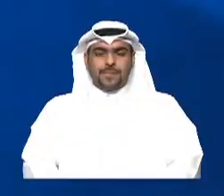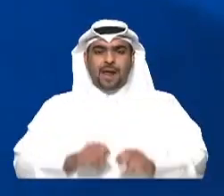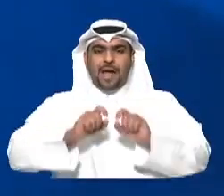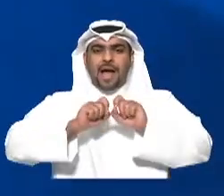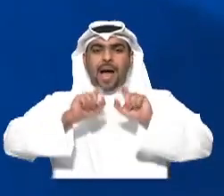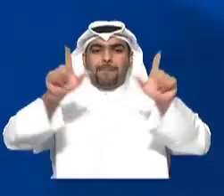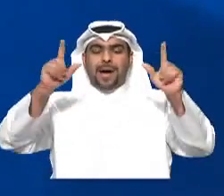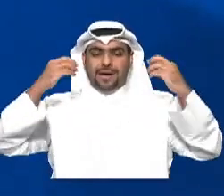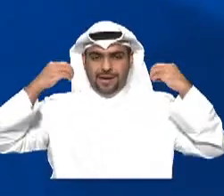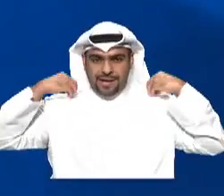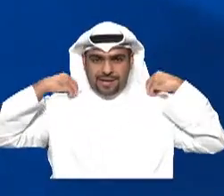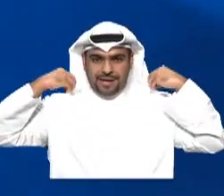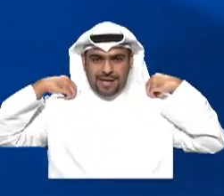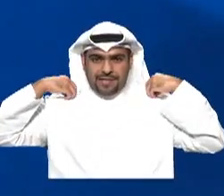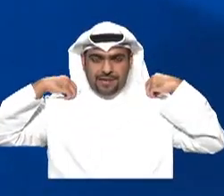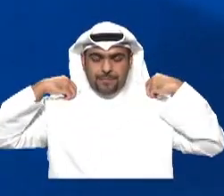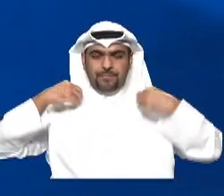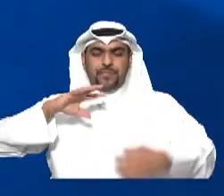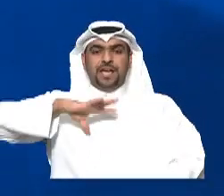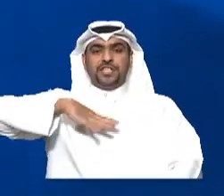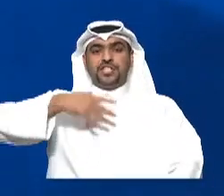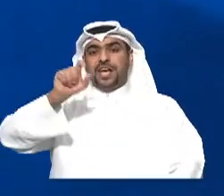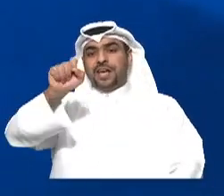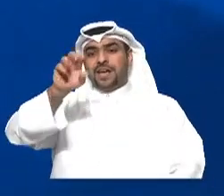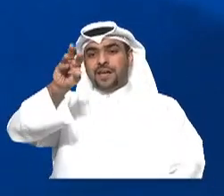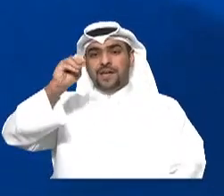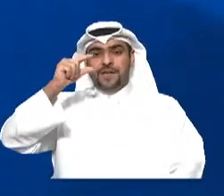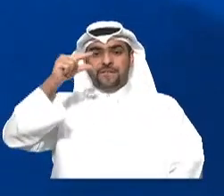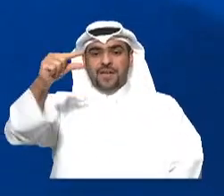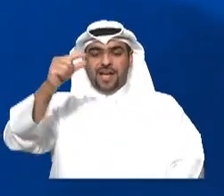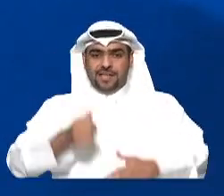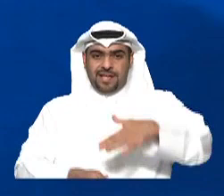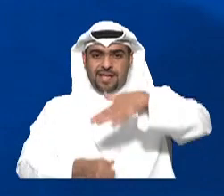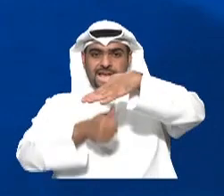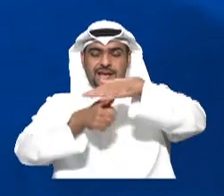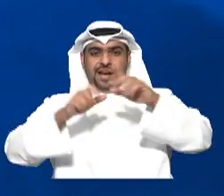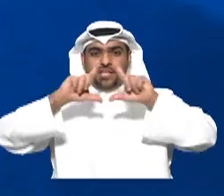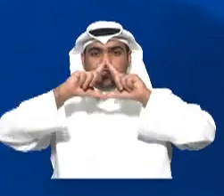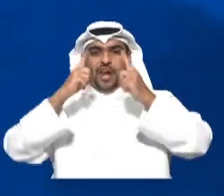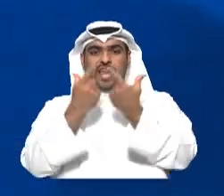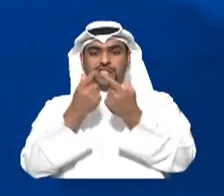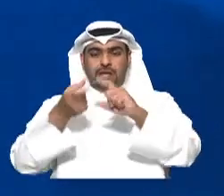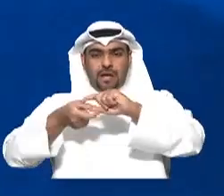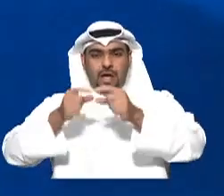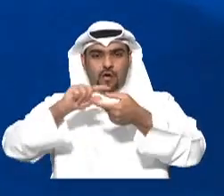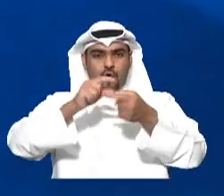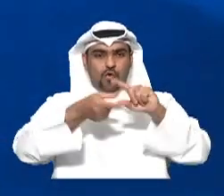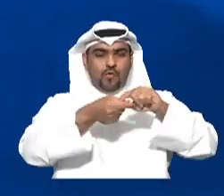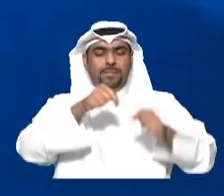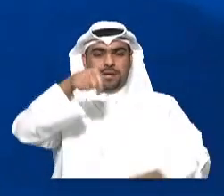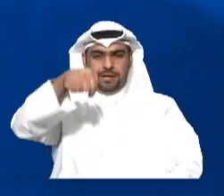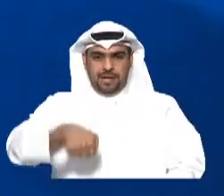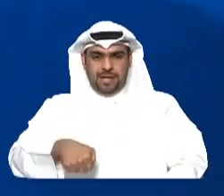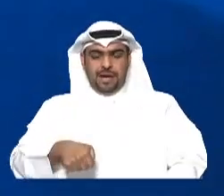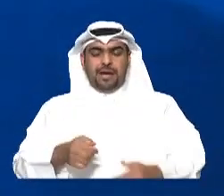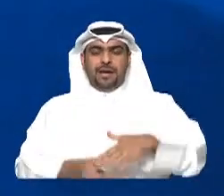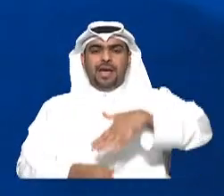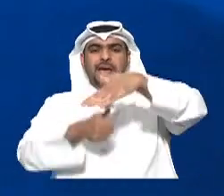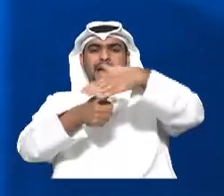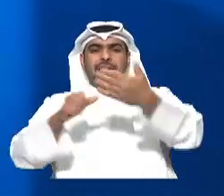ترأس الشيخ فهد ناصر صباح الأحمد الصباح رئيس اللجنة الأولمبية الكويتية وفد دولة الكويت في